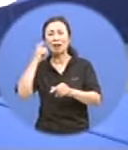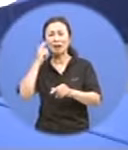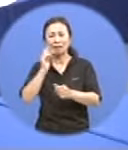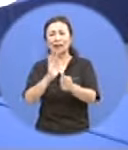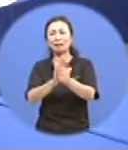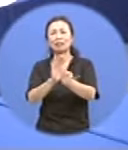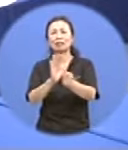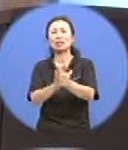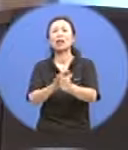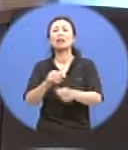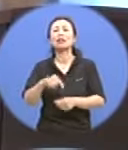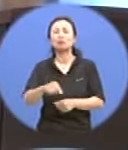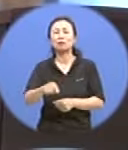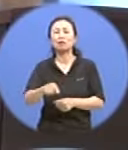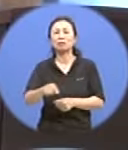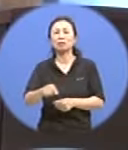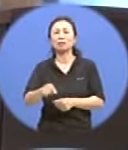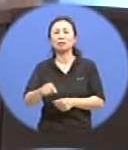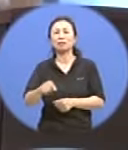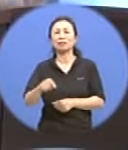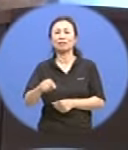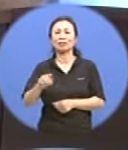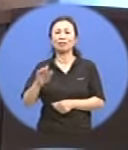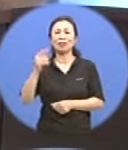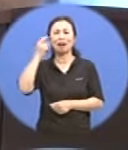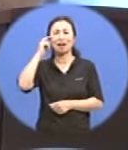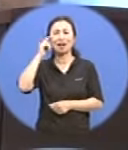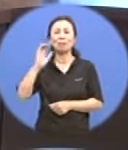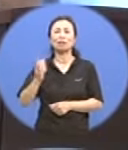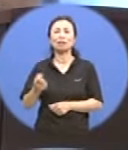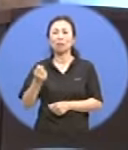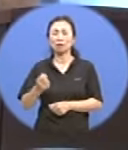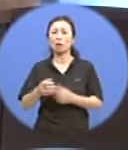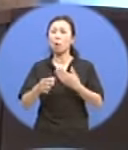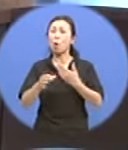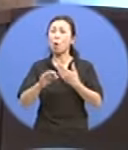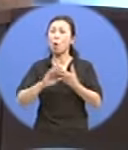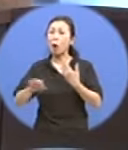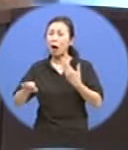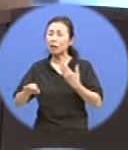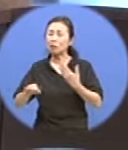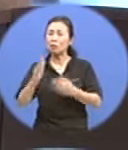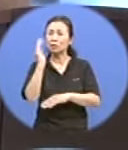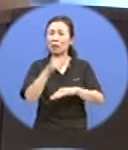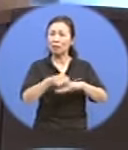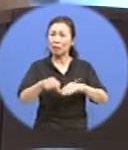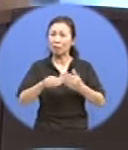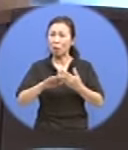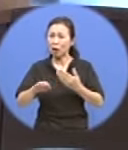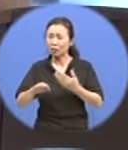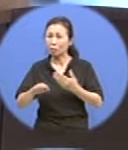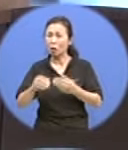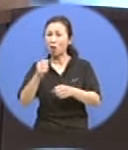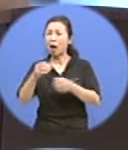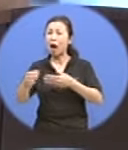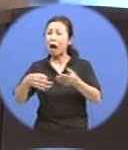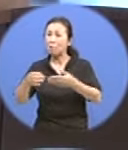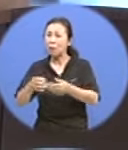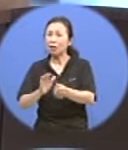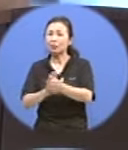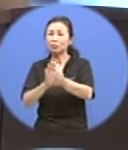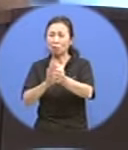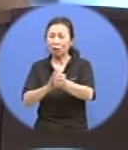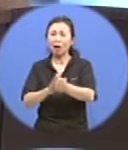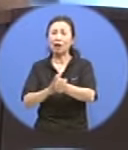体系になっているんです。もちろん産業政策って他に販売促進とか、その他たくさんあるんですけど、技